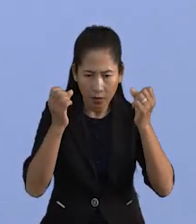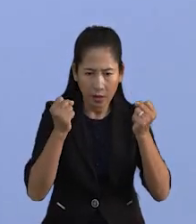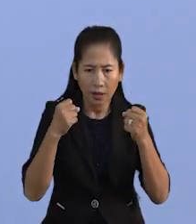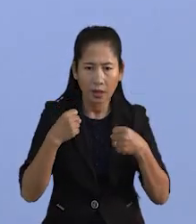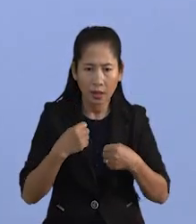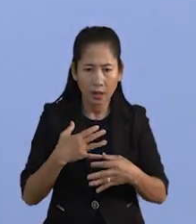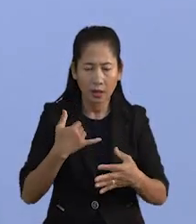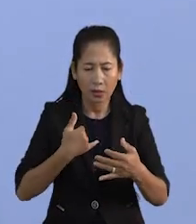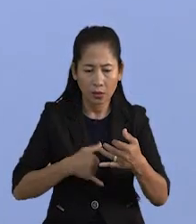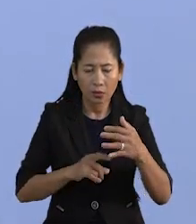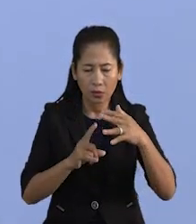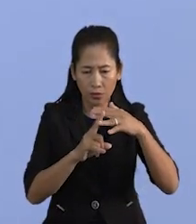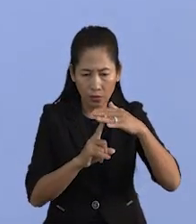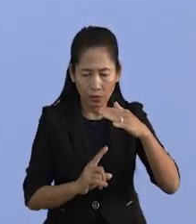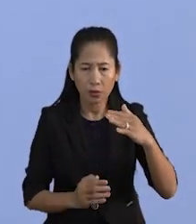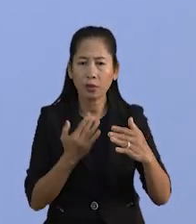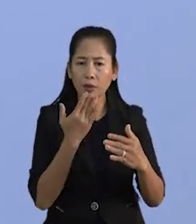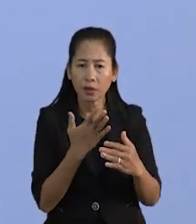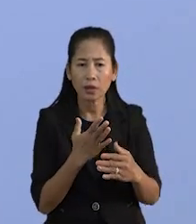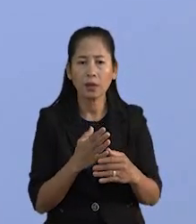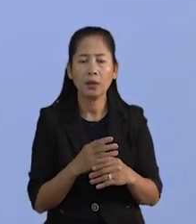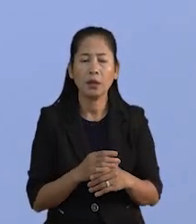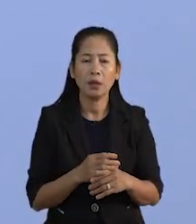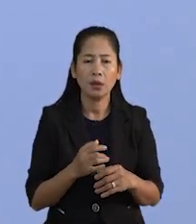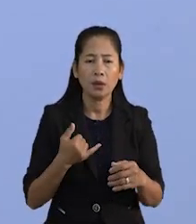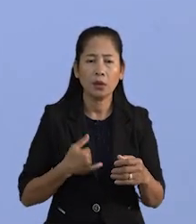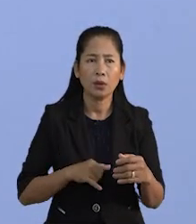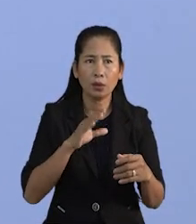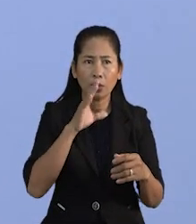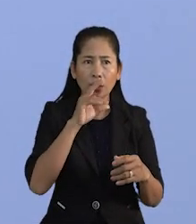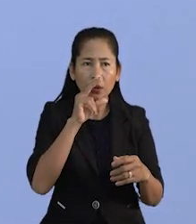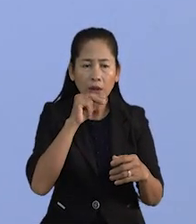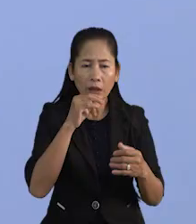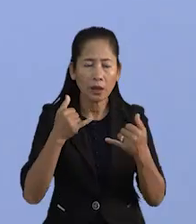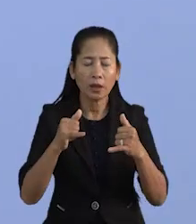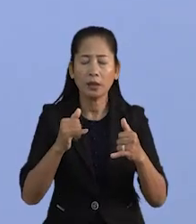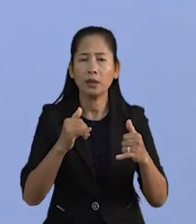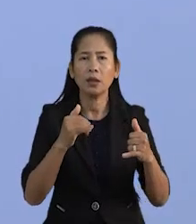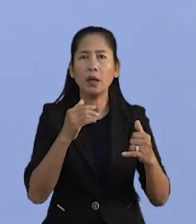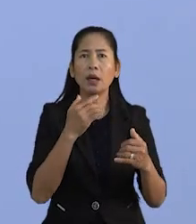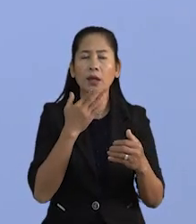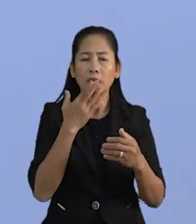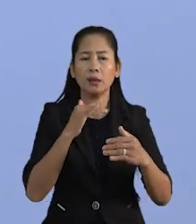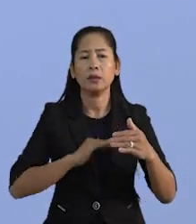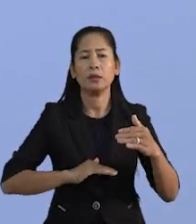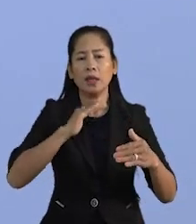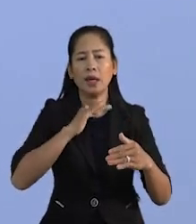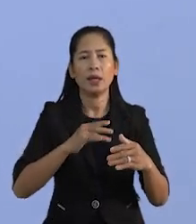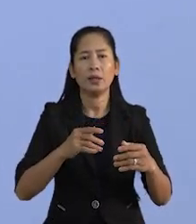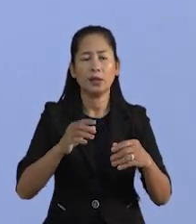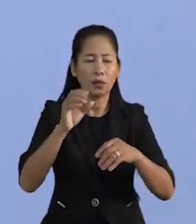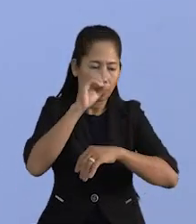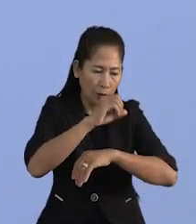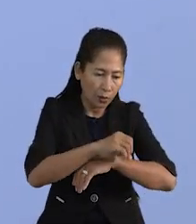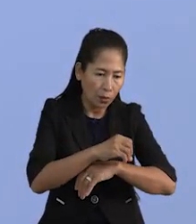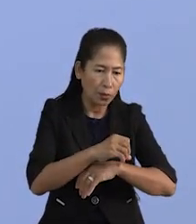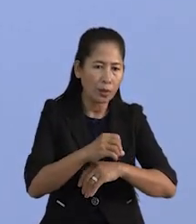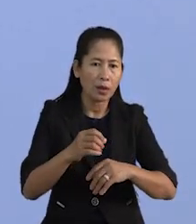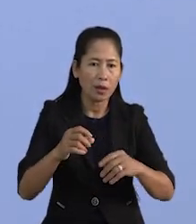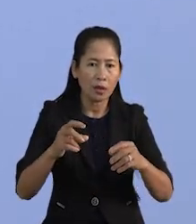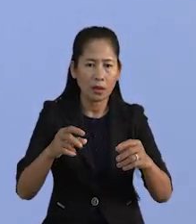ស់ខ្លាចកូនលង់ទឹកនឹងកូនទាលេងទឹកស្កប់ស្កល់ដល់ពេលប្រលប់នាំគ្នាឡើងមកត្រសល់ក្រោម